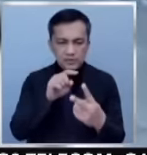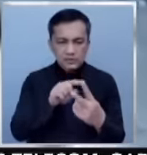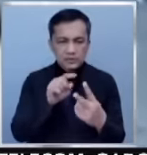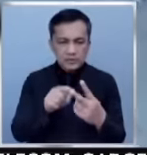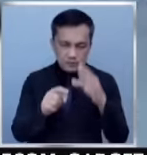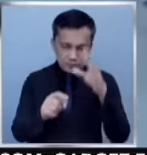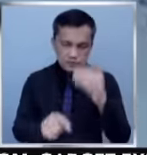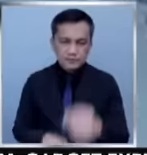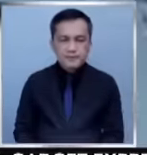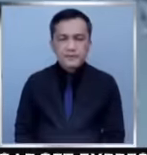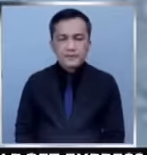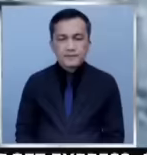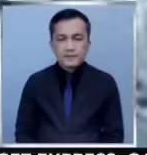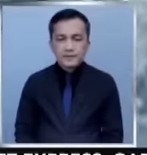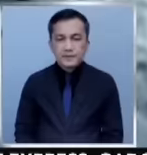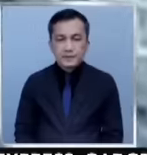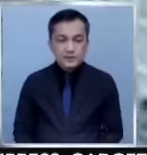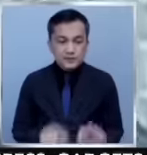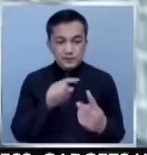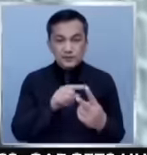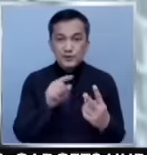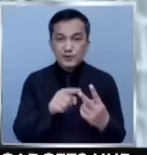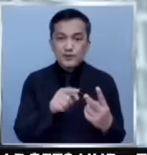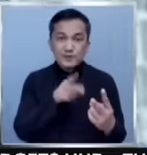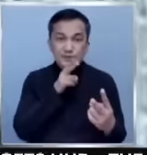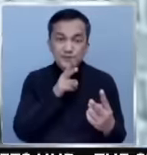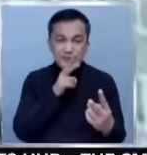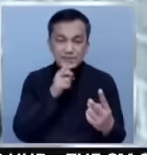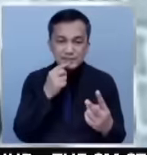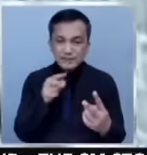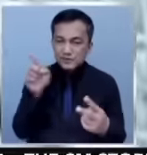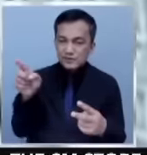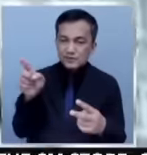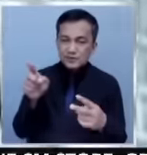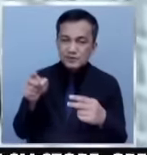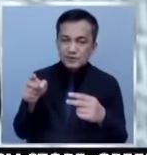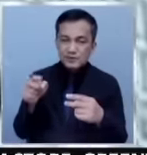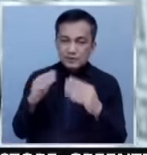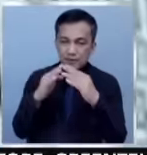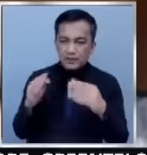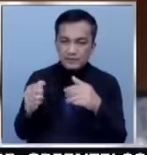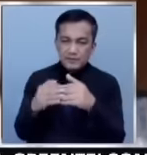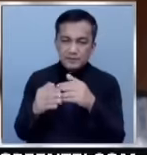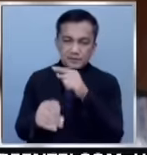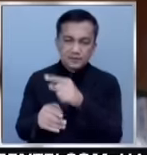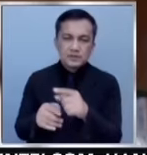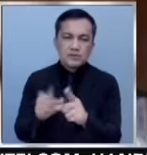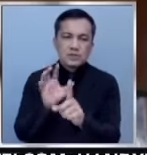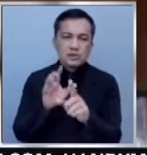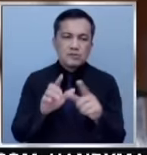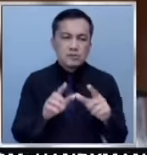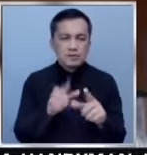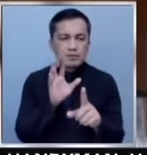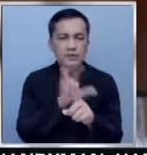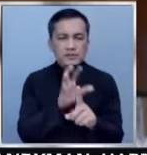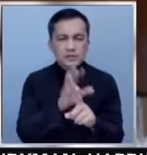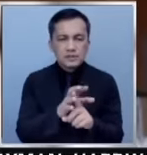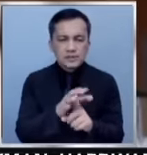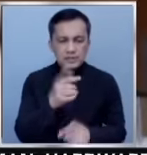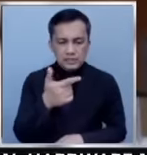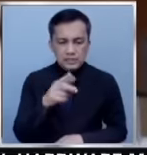Ito kasing mga suspect, base dun sa mga nandun na nakatira sa malapit dun, notorious ito. Gun for hire, di